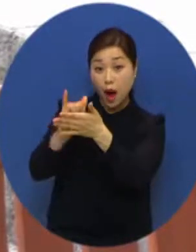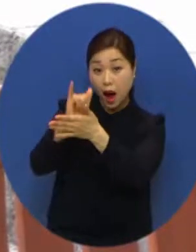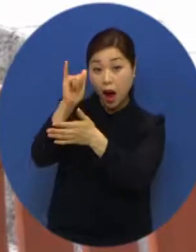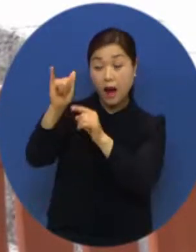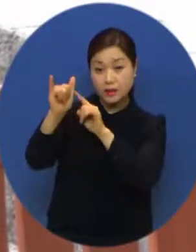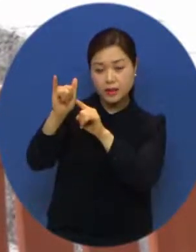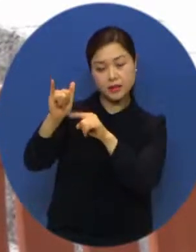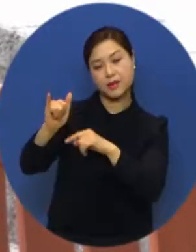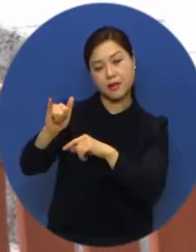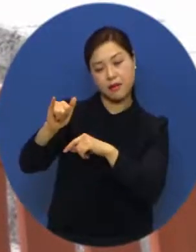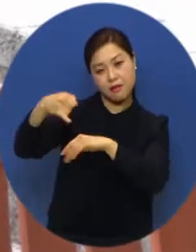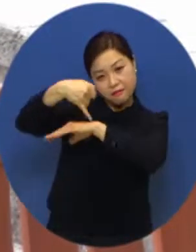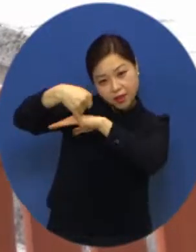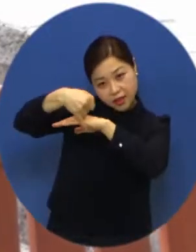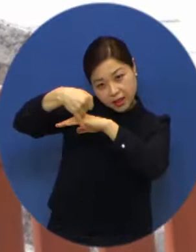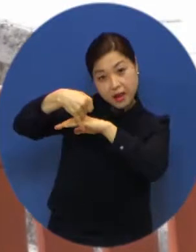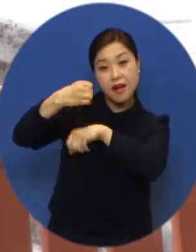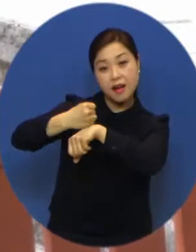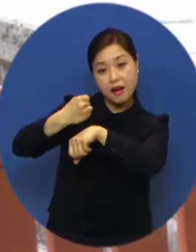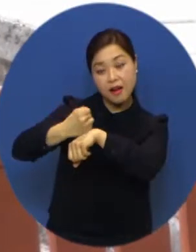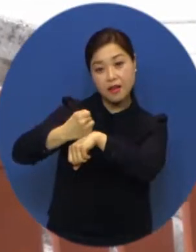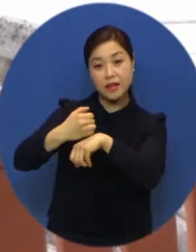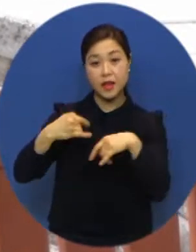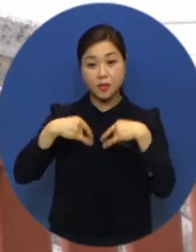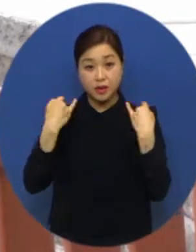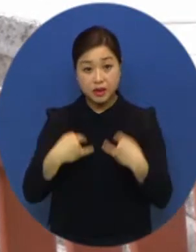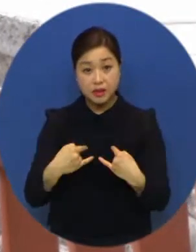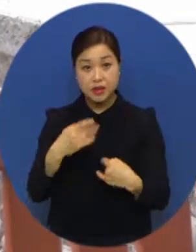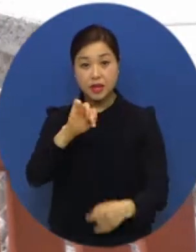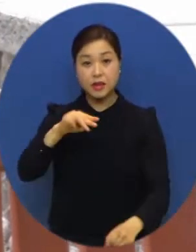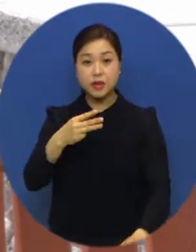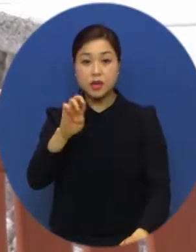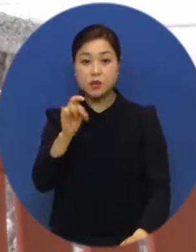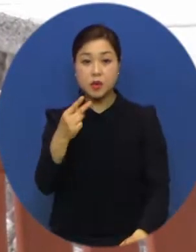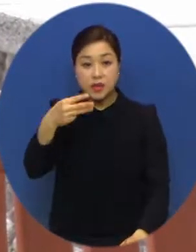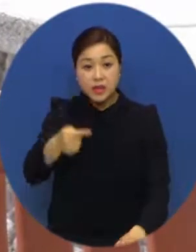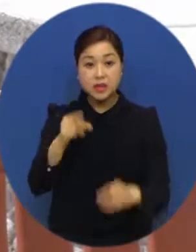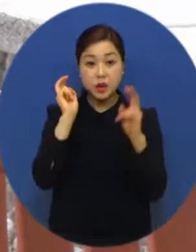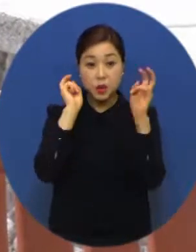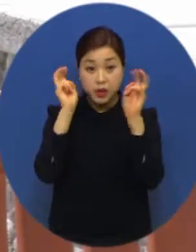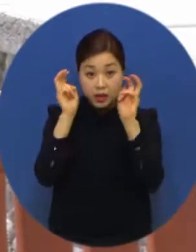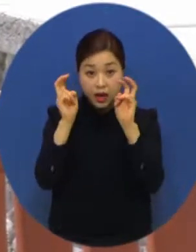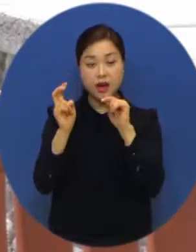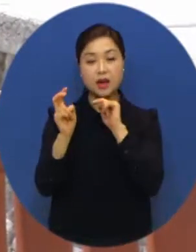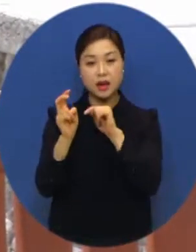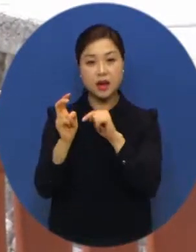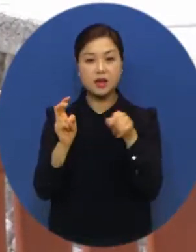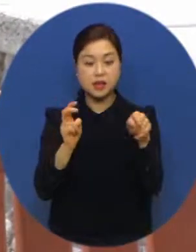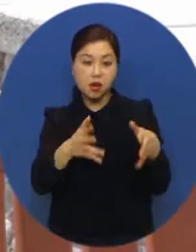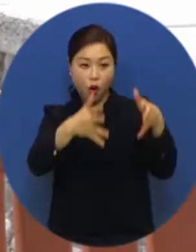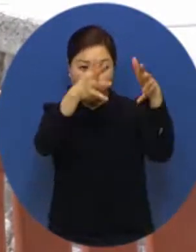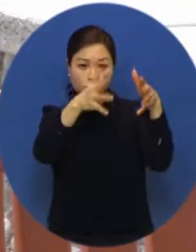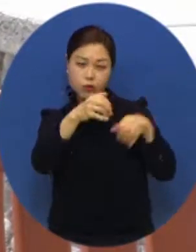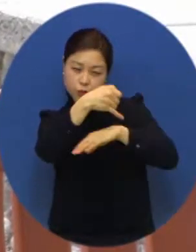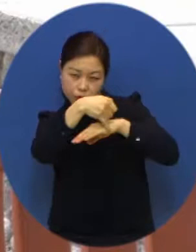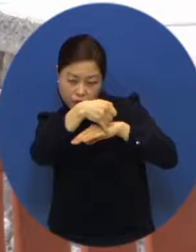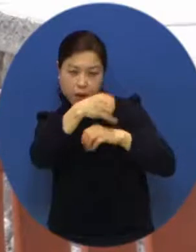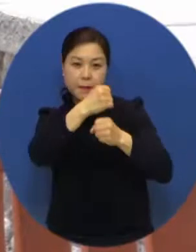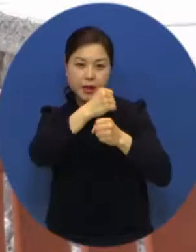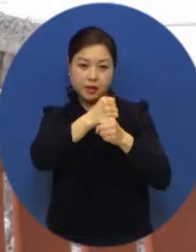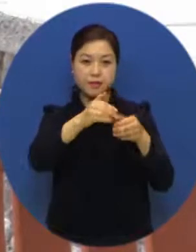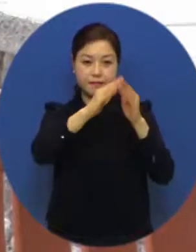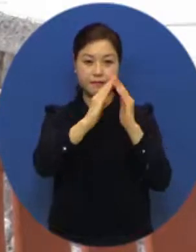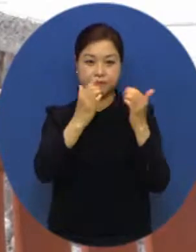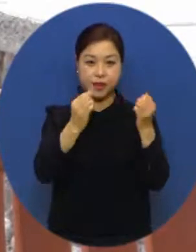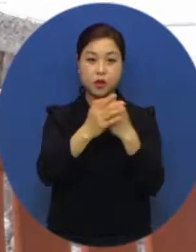인천공항을 설계한 그 프랑스의 윌모트사가 이 건축을 설계를 했습니다. 네. 그래서 좀 특이한